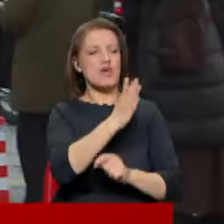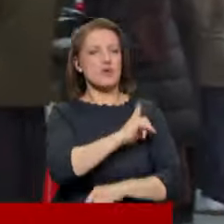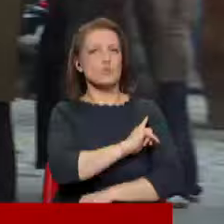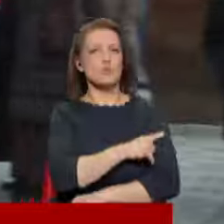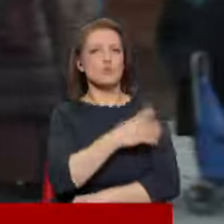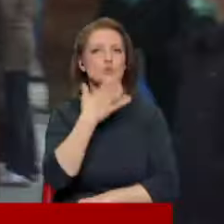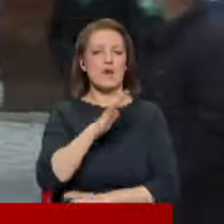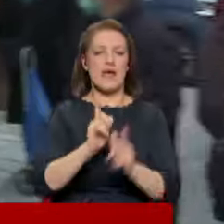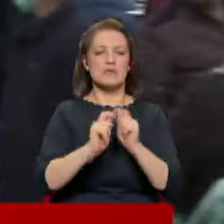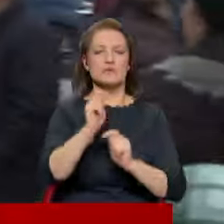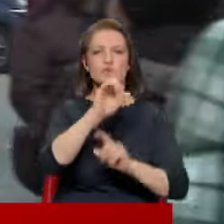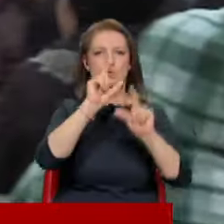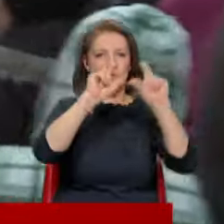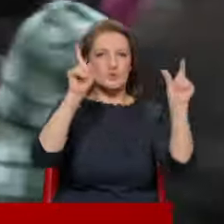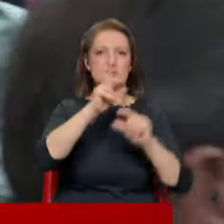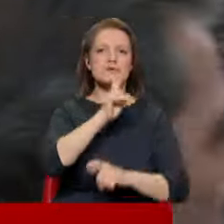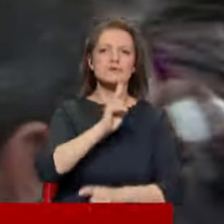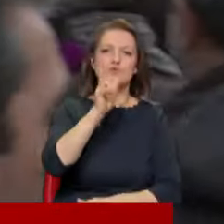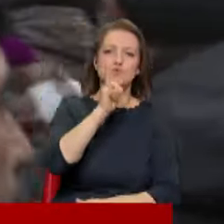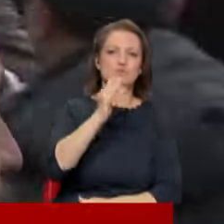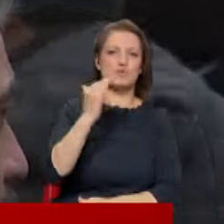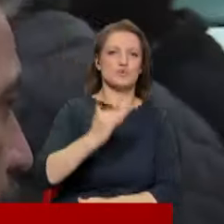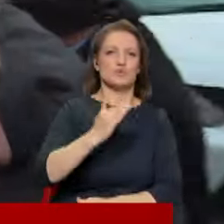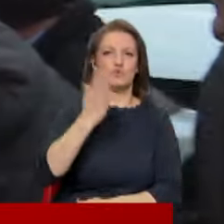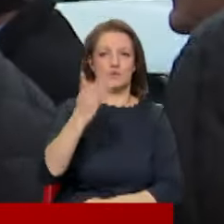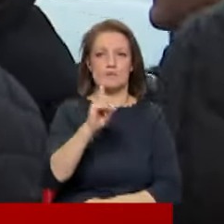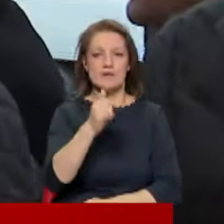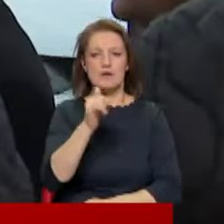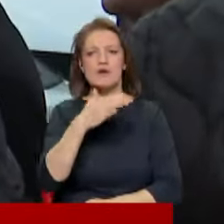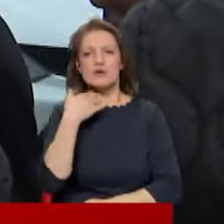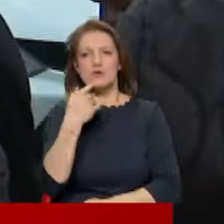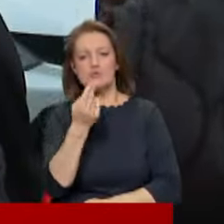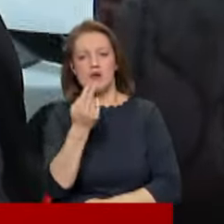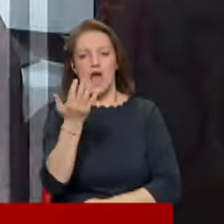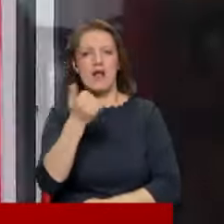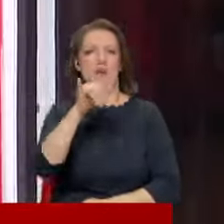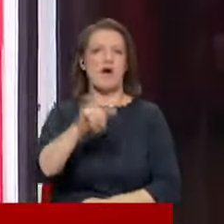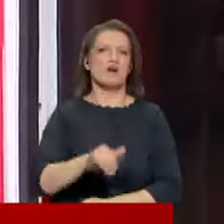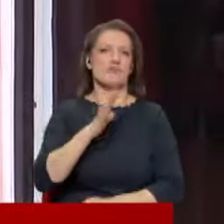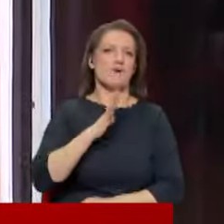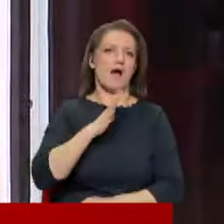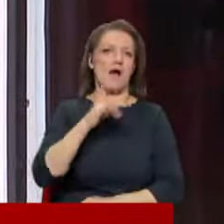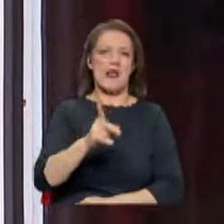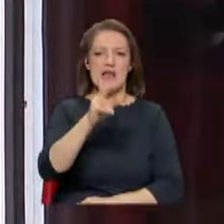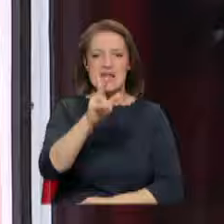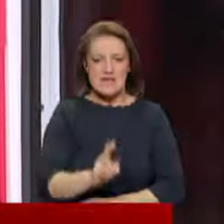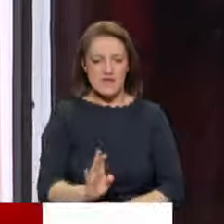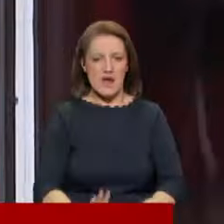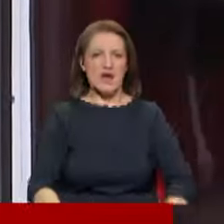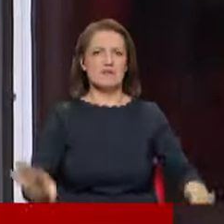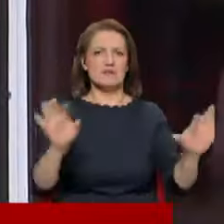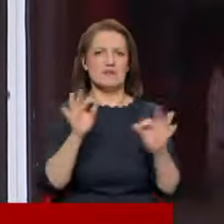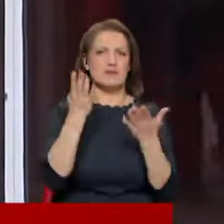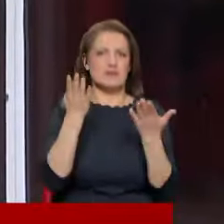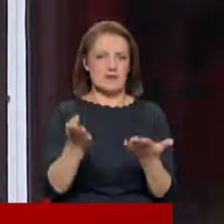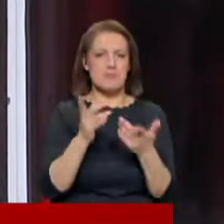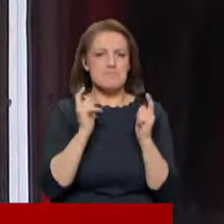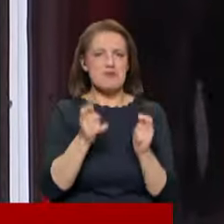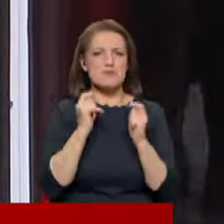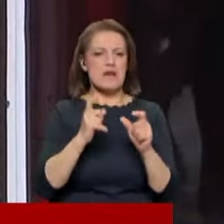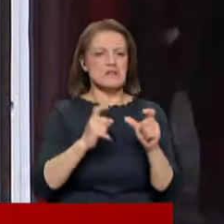süt kurumunda 200-300 lira daha ucuz et. Birer kilo kıyma ve kuşbaşı hakkı var gelenlerin. İftar hazırlığı dar gelirli için